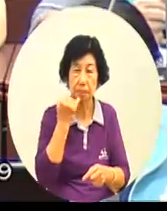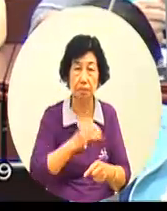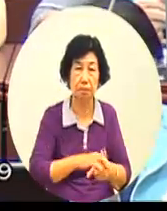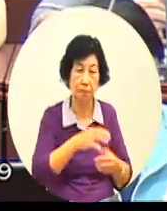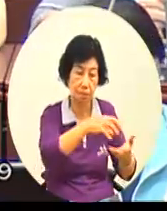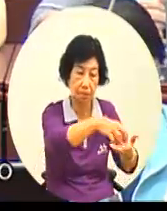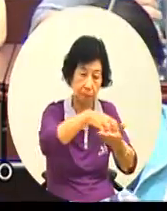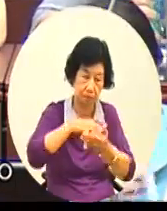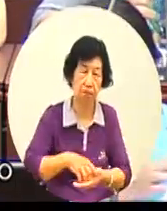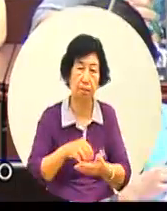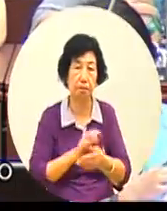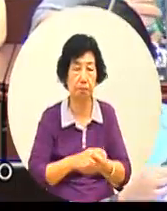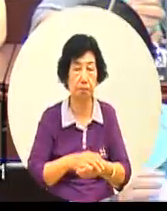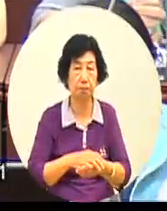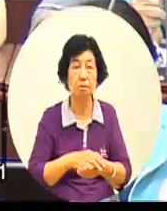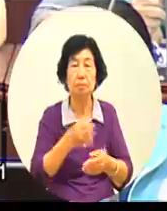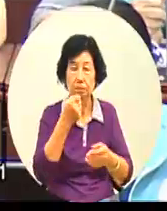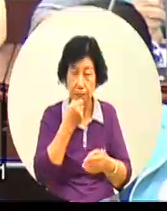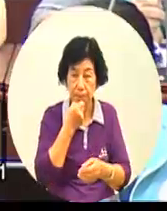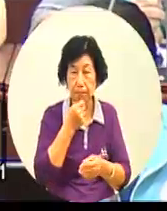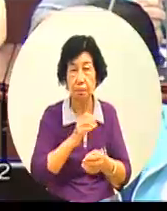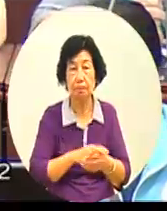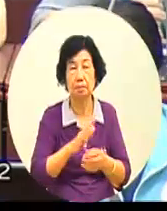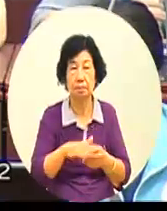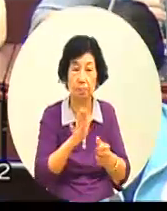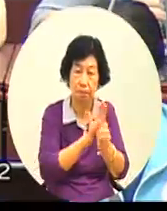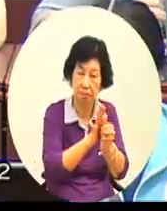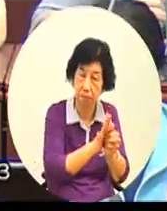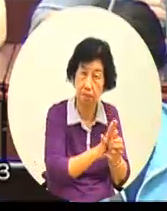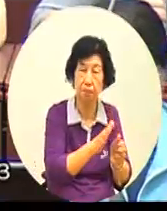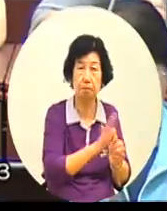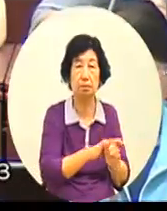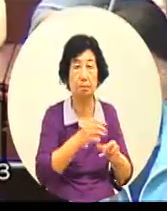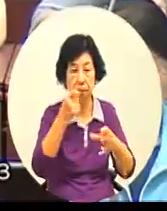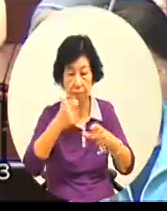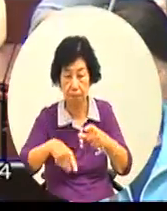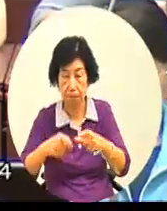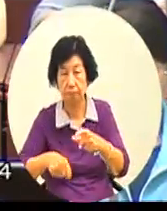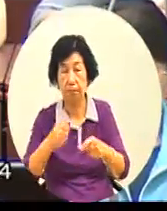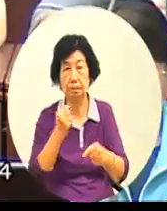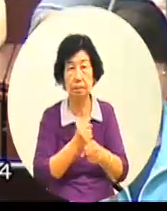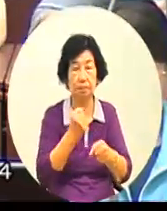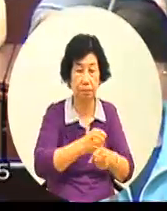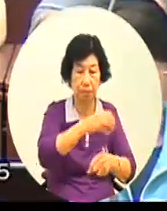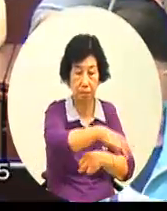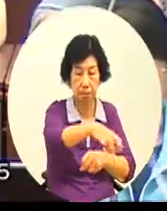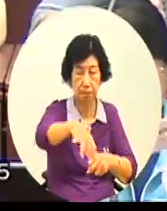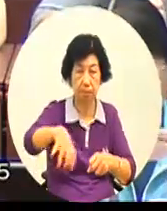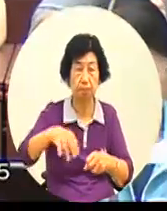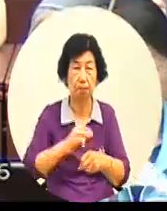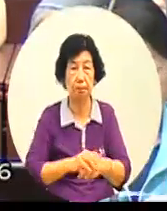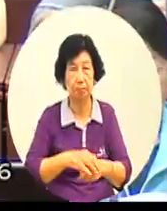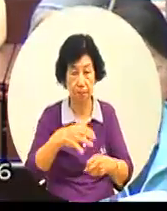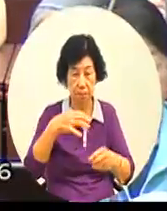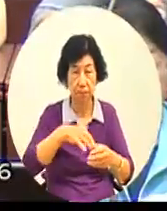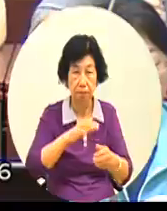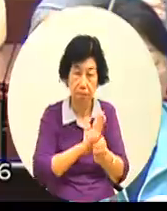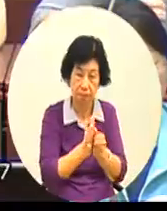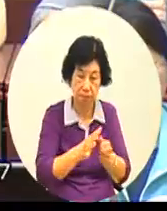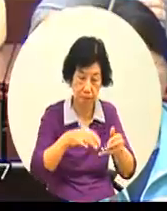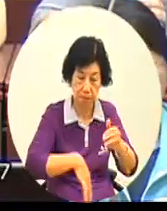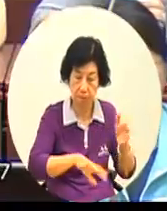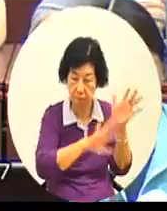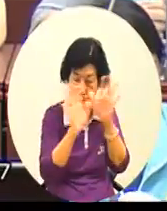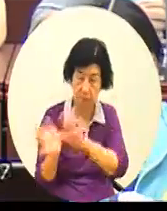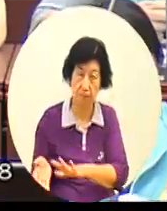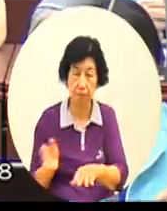场上，我们也有很多其他的一些议题，可能工资啦、工作环境啦、工作内容，还有一些工